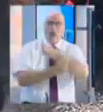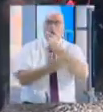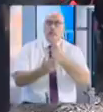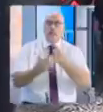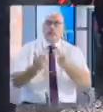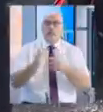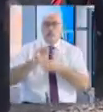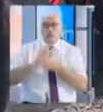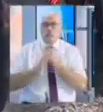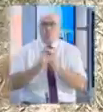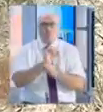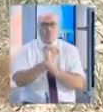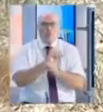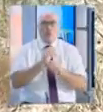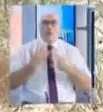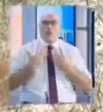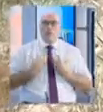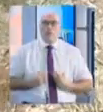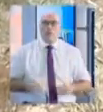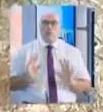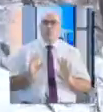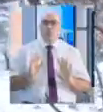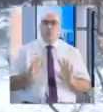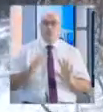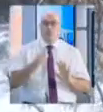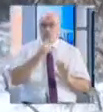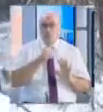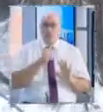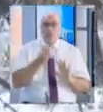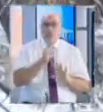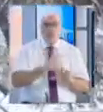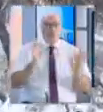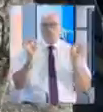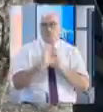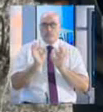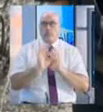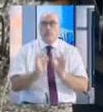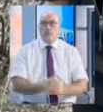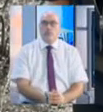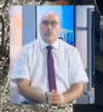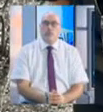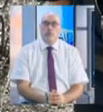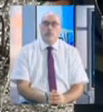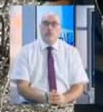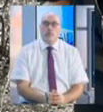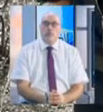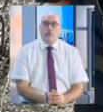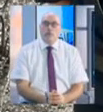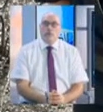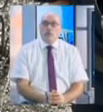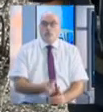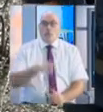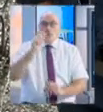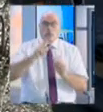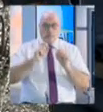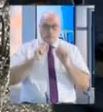الحرائق. الحمد لله لم نسجل خسائر بشرية بفضل وعي وتفهم